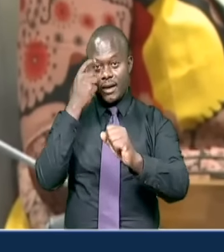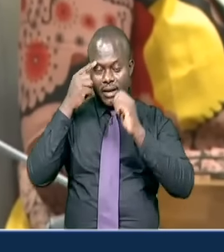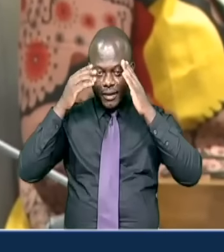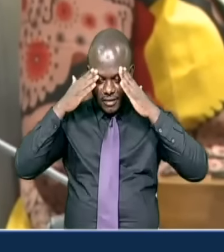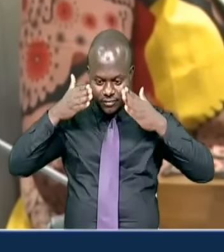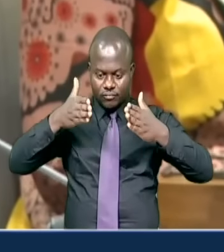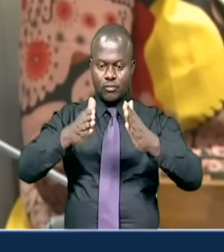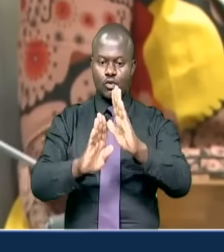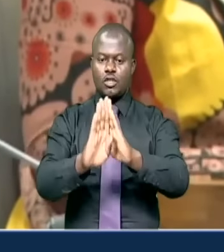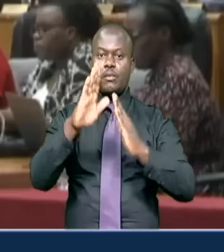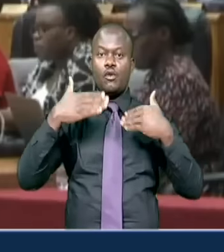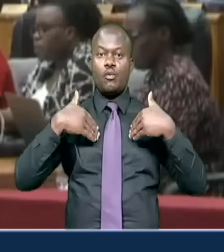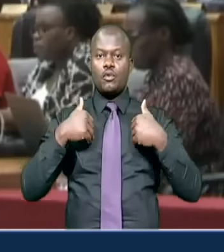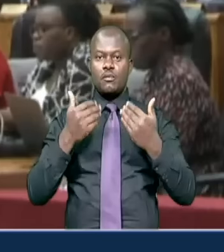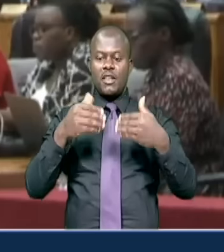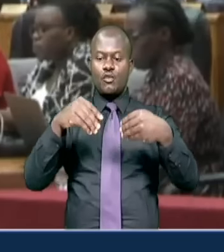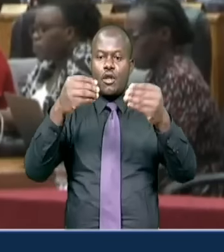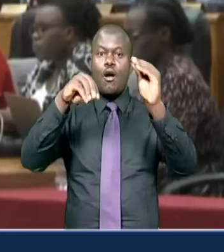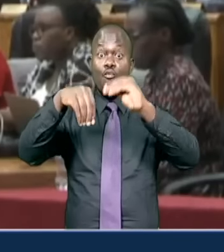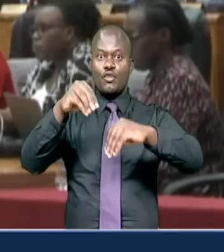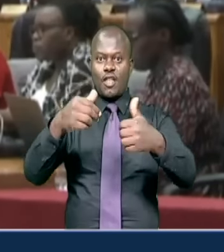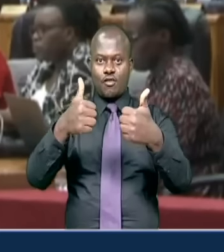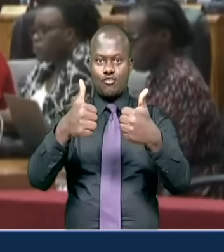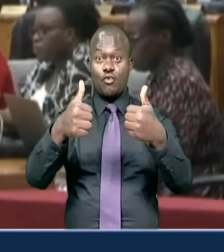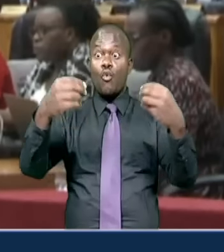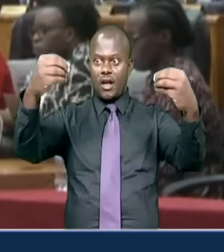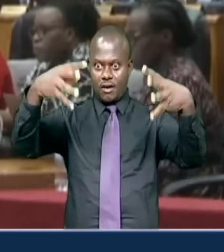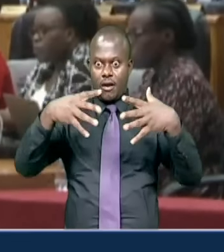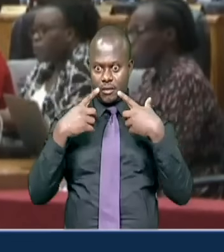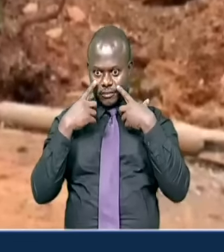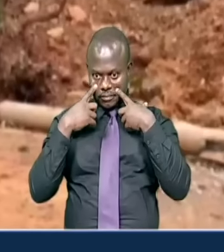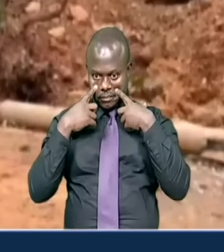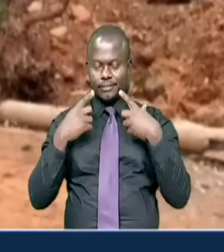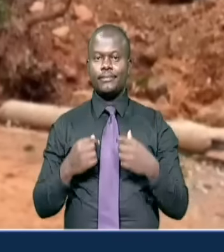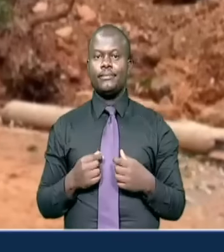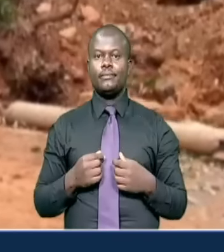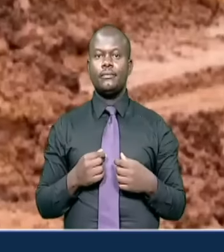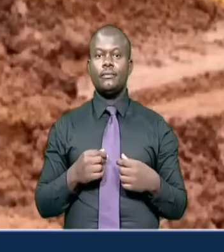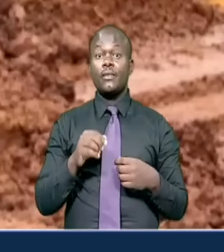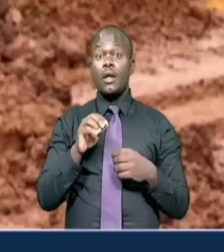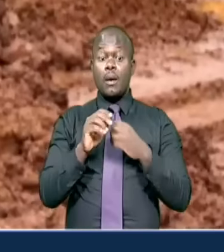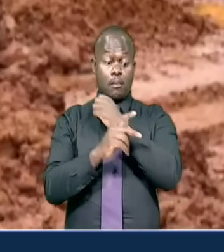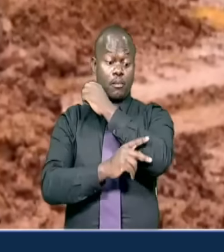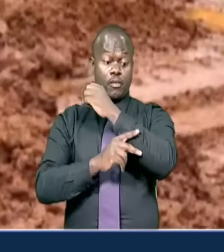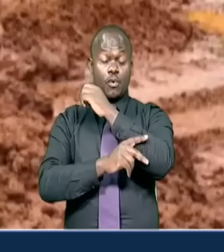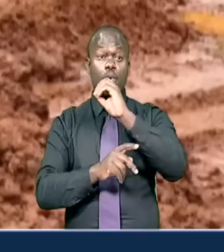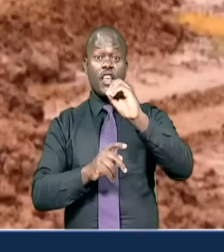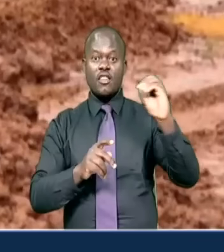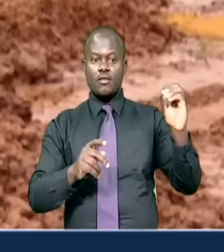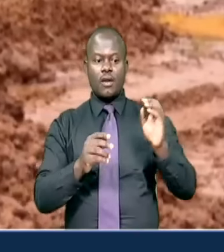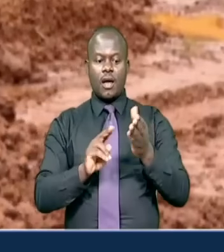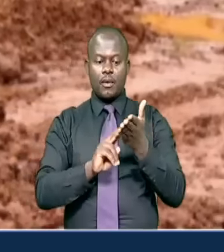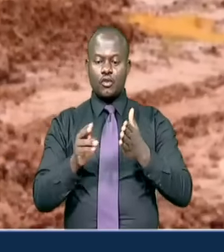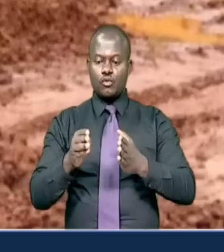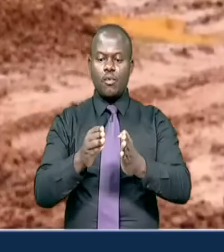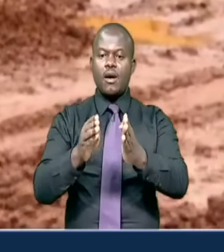guteza imbere ubuzima zimaze gutanga umusaruro kandi ufatika. Mu ntara y'Uburengerazuba abakoresha umuhanda wa